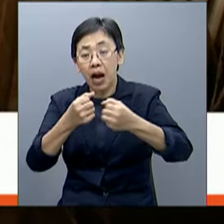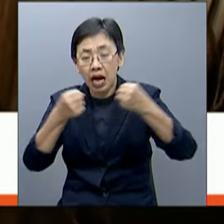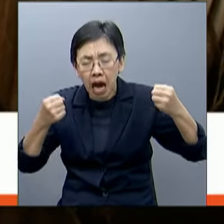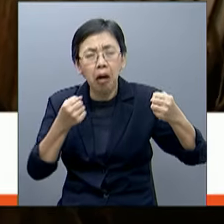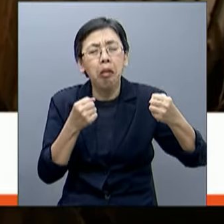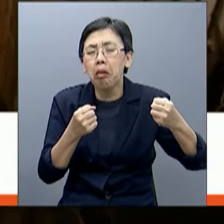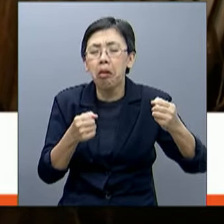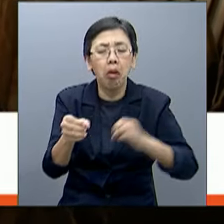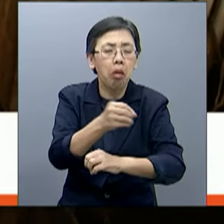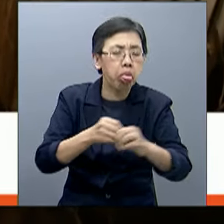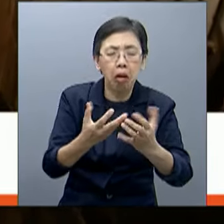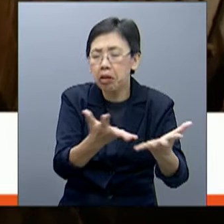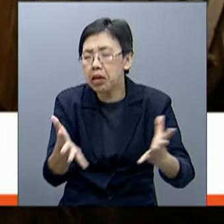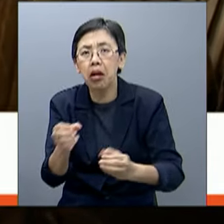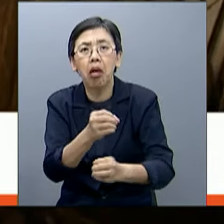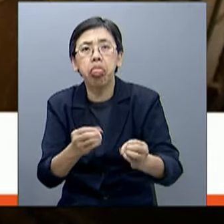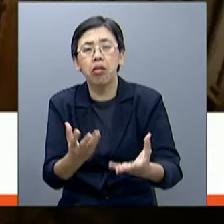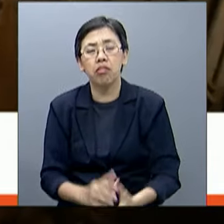อย่าง